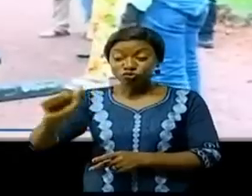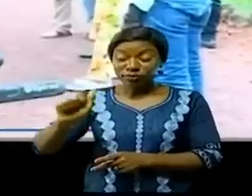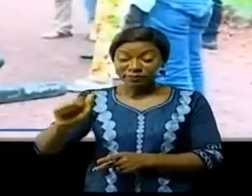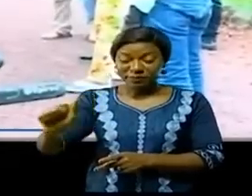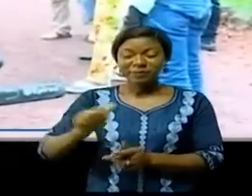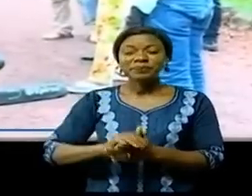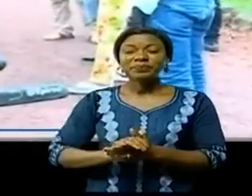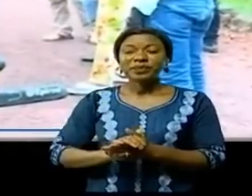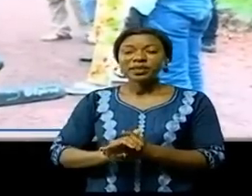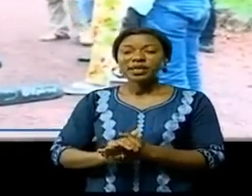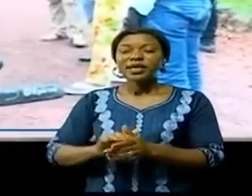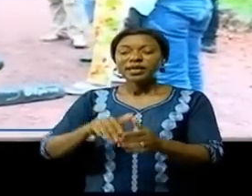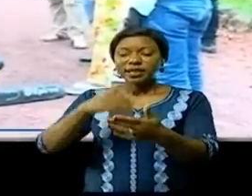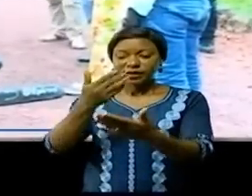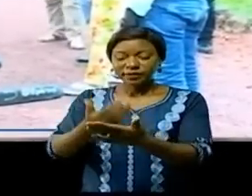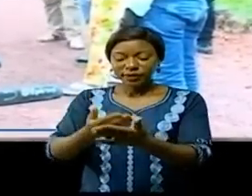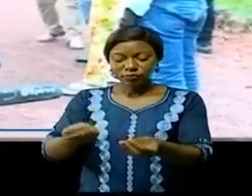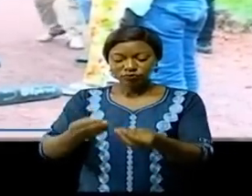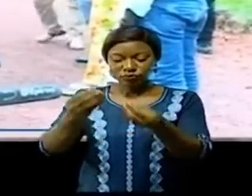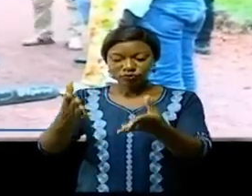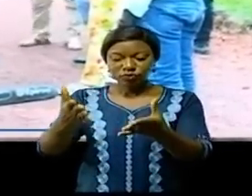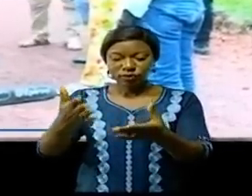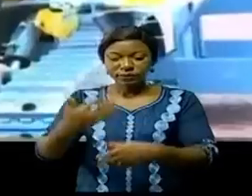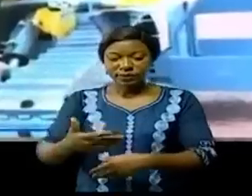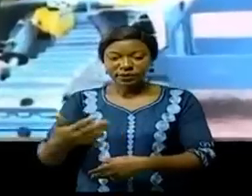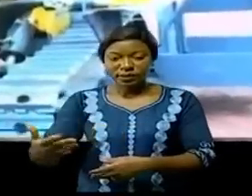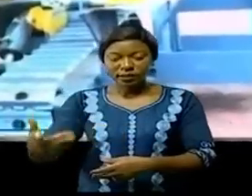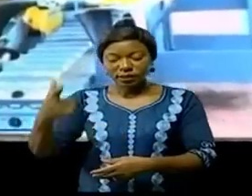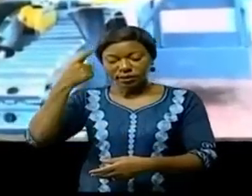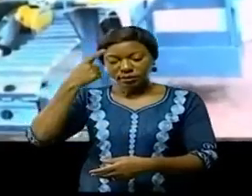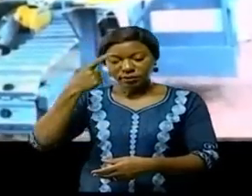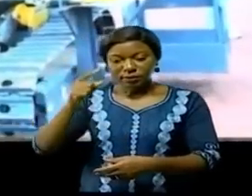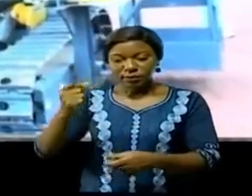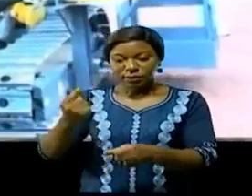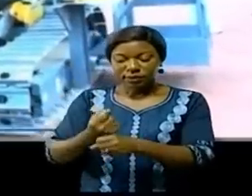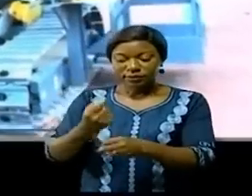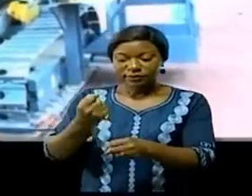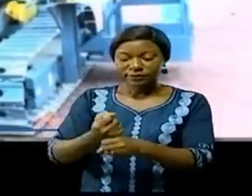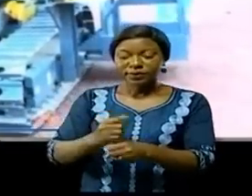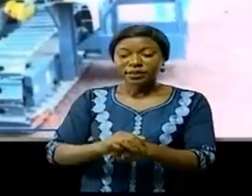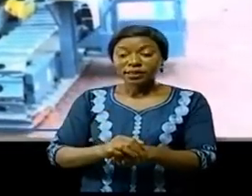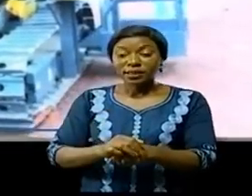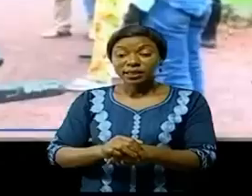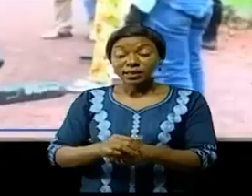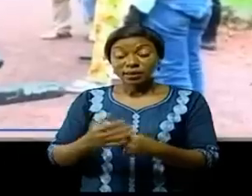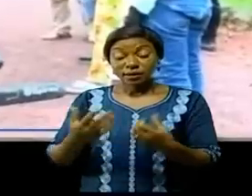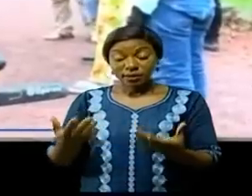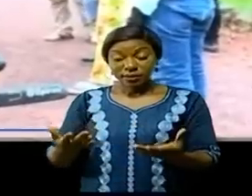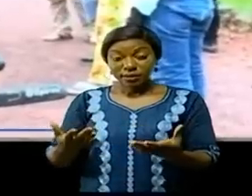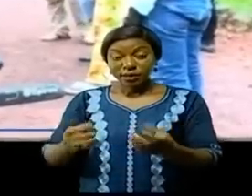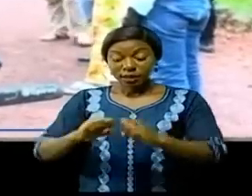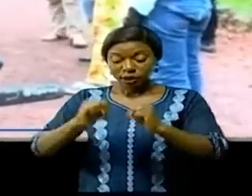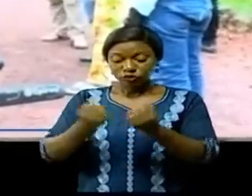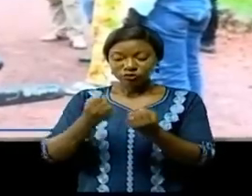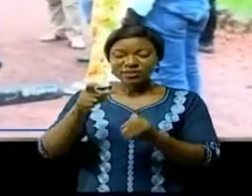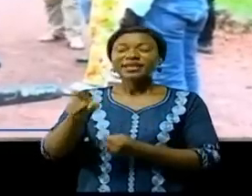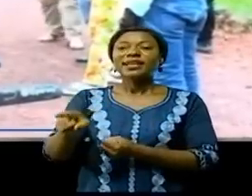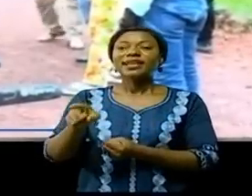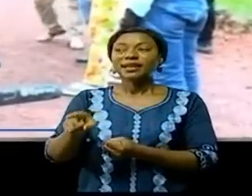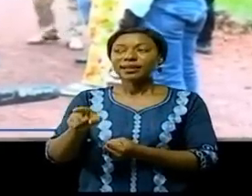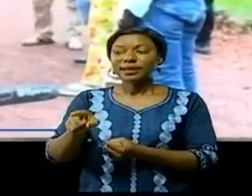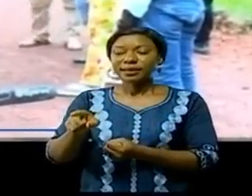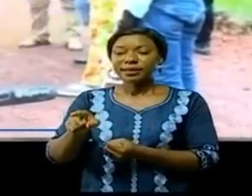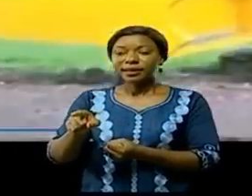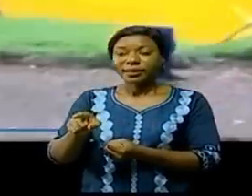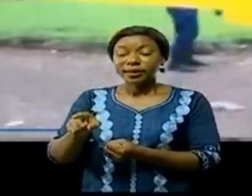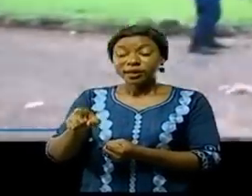ce merveille de la technologie appelé à booster l'essor de son entité. Crowell Drill All Ranger Top